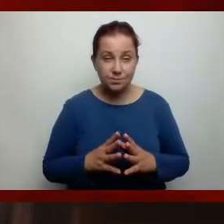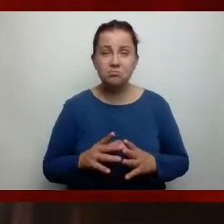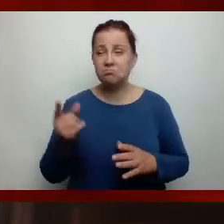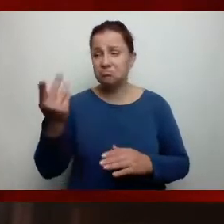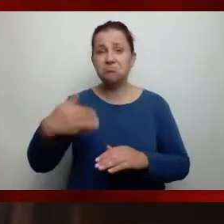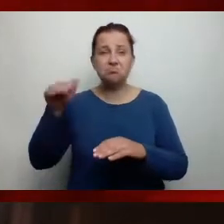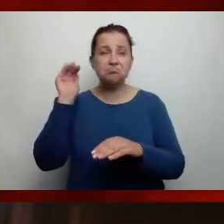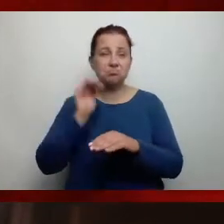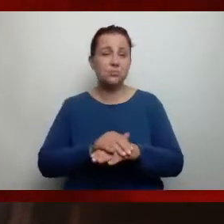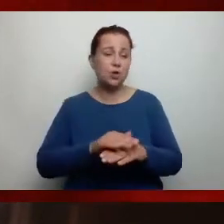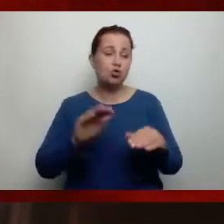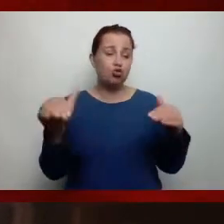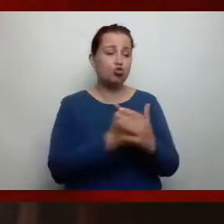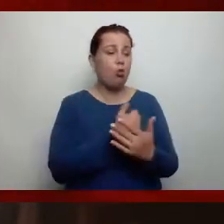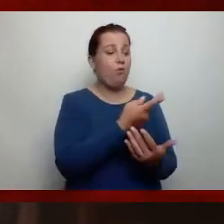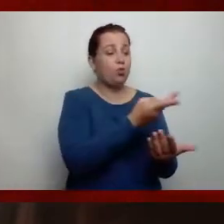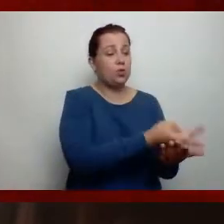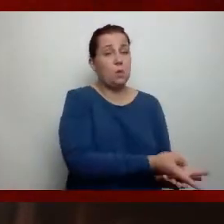ekshumację. W